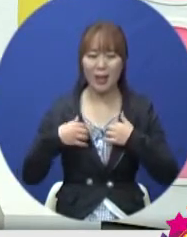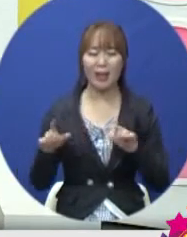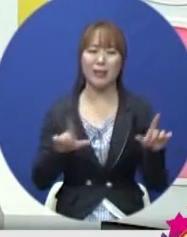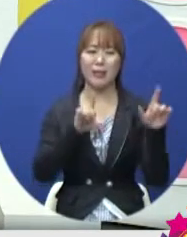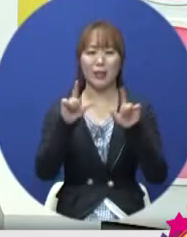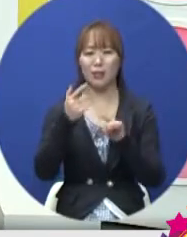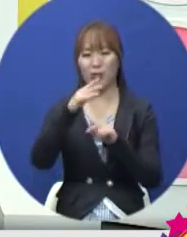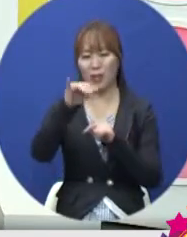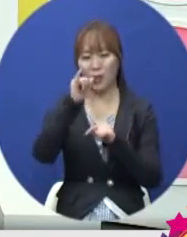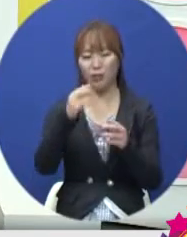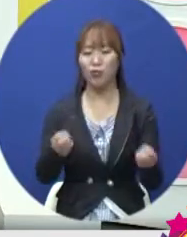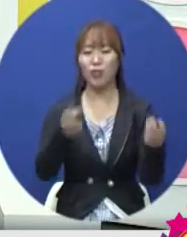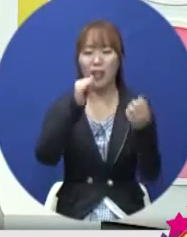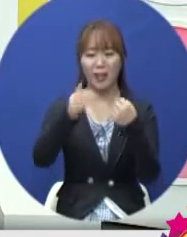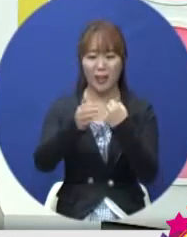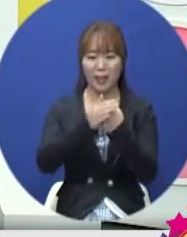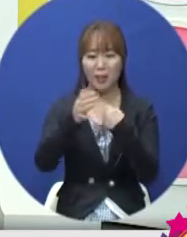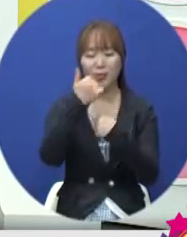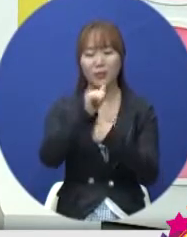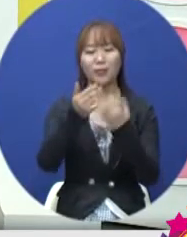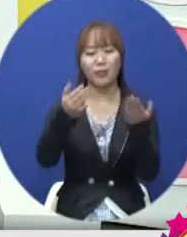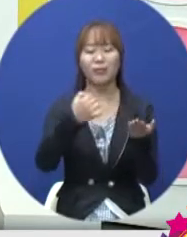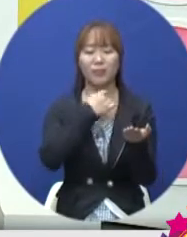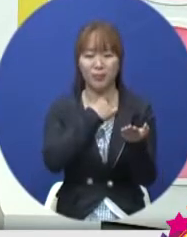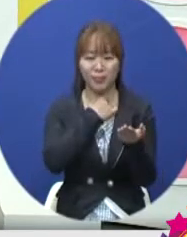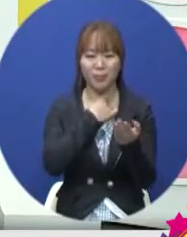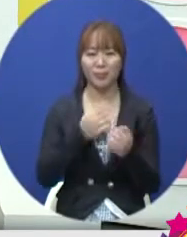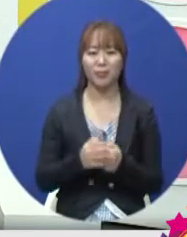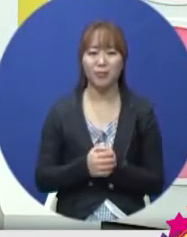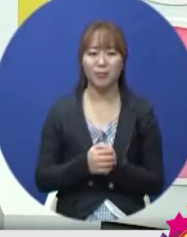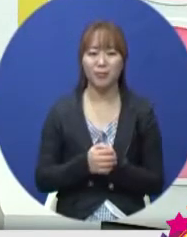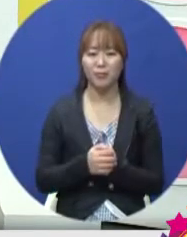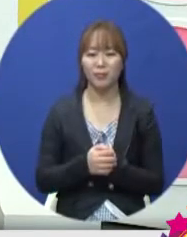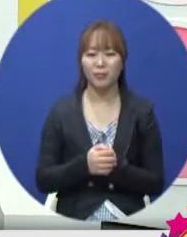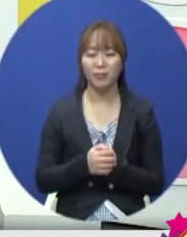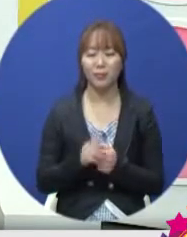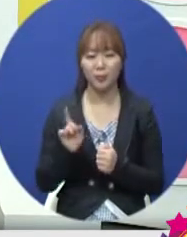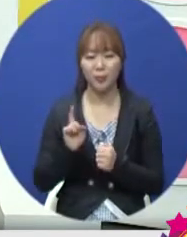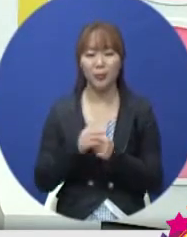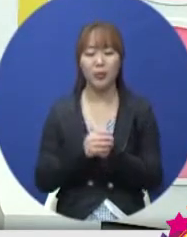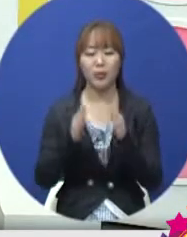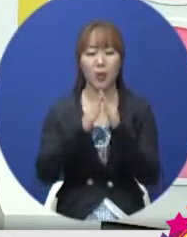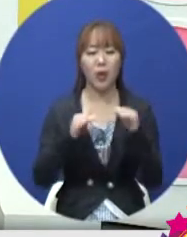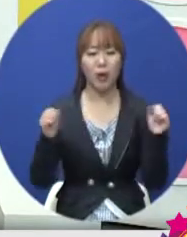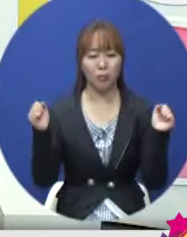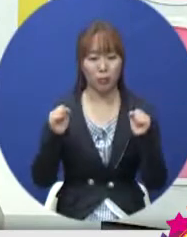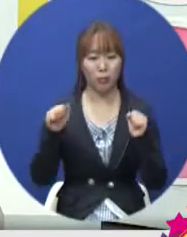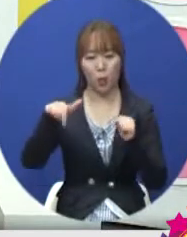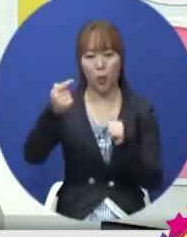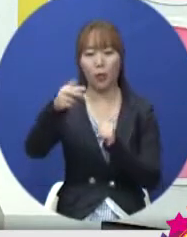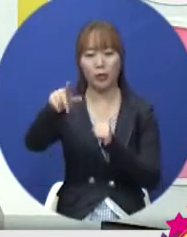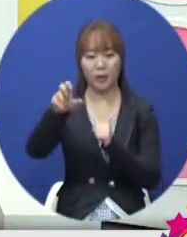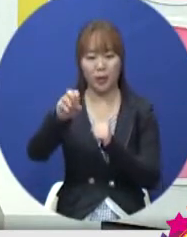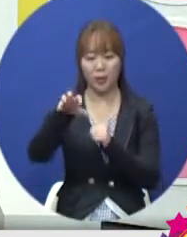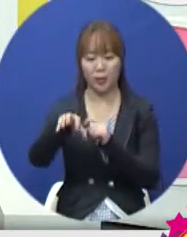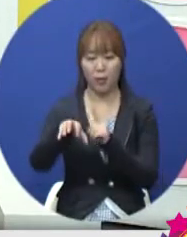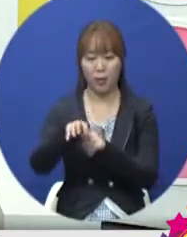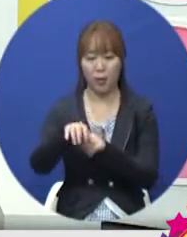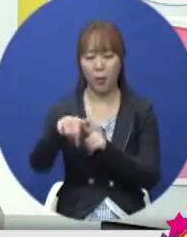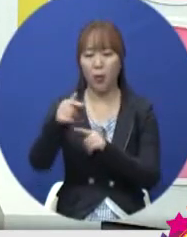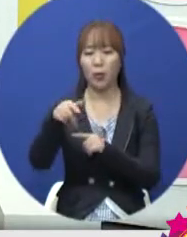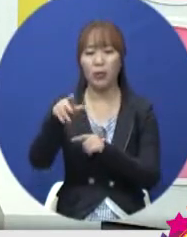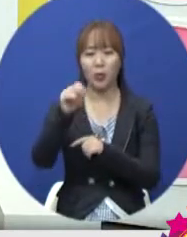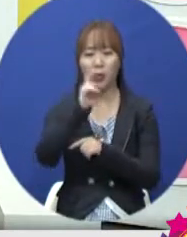수 있는 축제가 있어서 소개를 좀 해드리도록 할 텐데요. 네네. 바로 전라북도 고창. 우리 고창에서